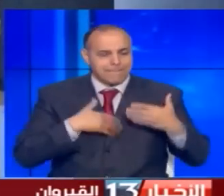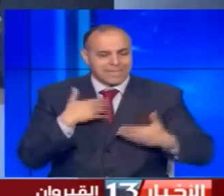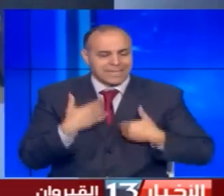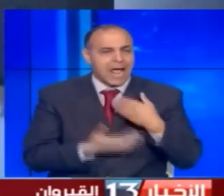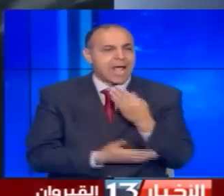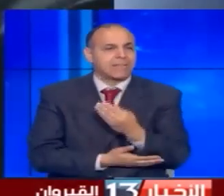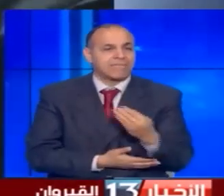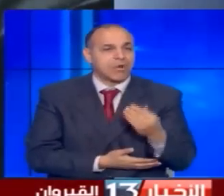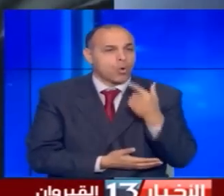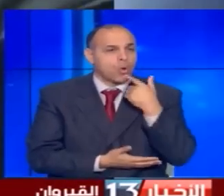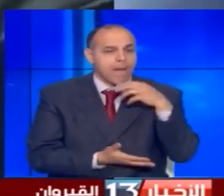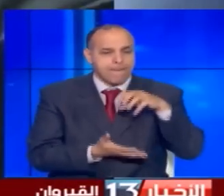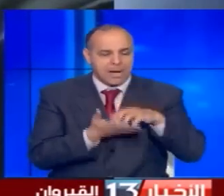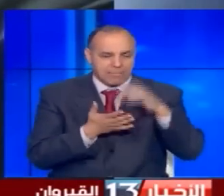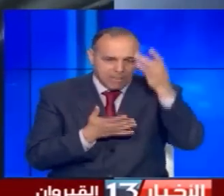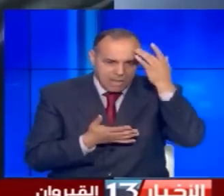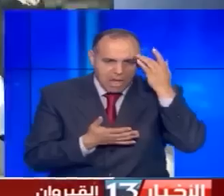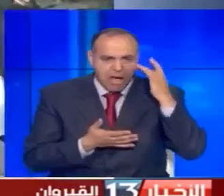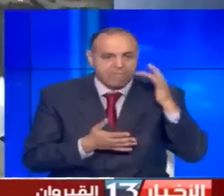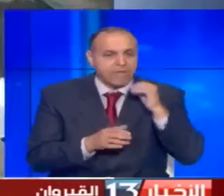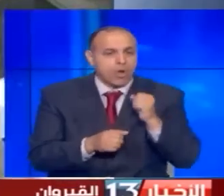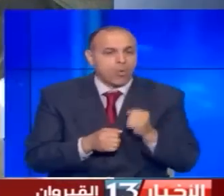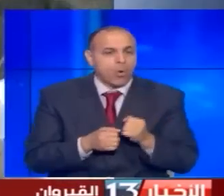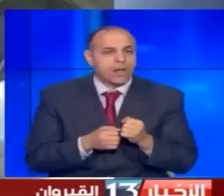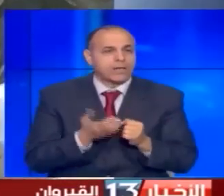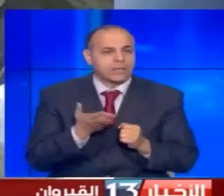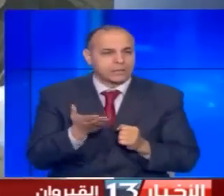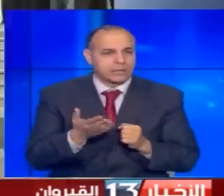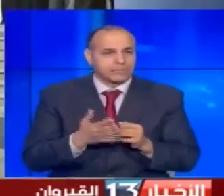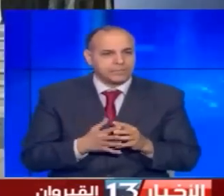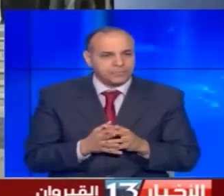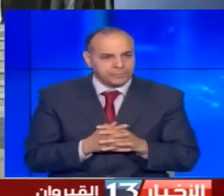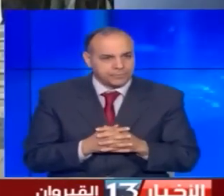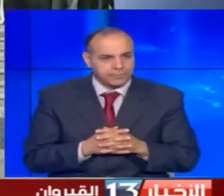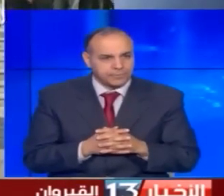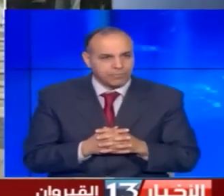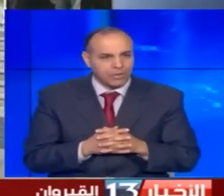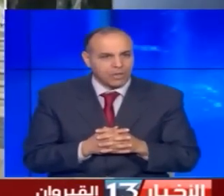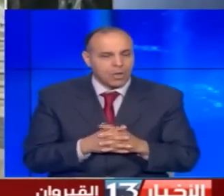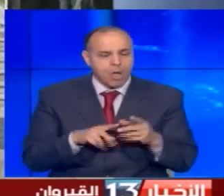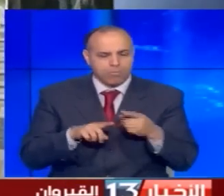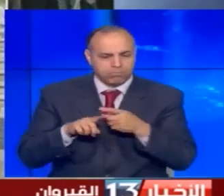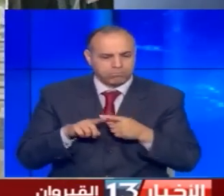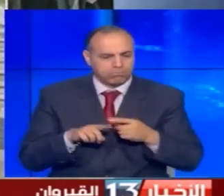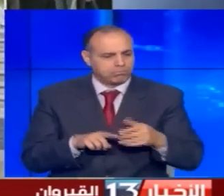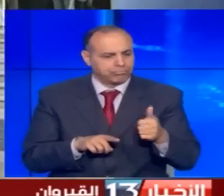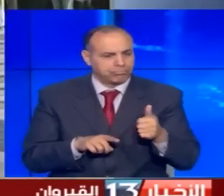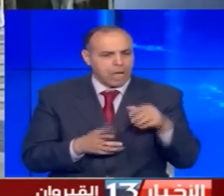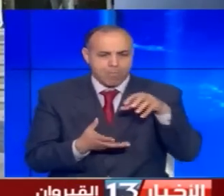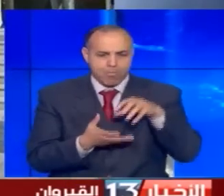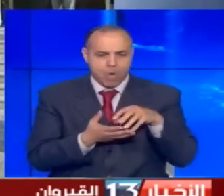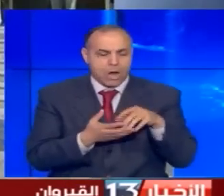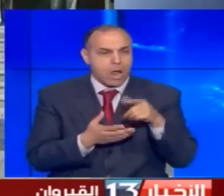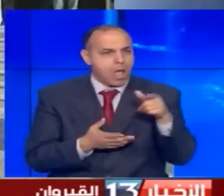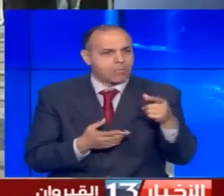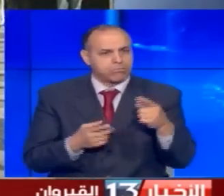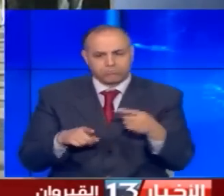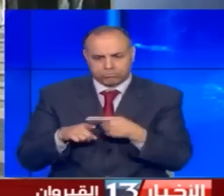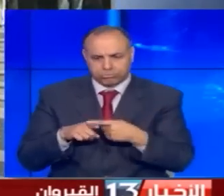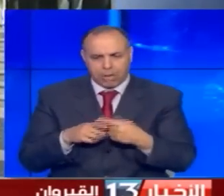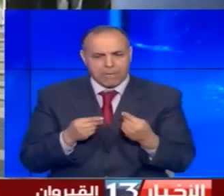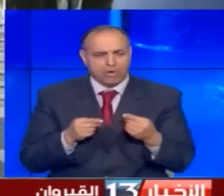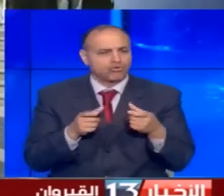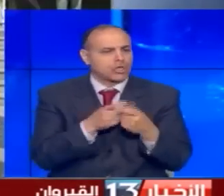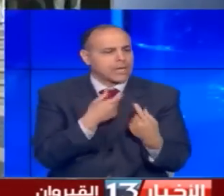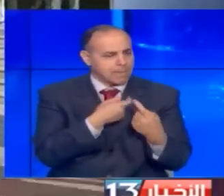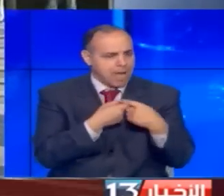الطفل بالمركب الثقافي أسد بن الفرات. هو نشاط تشاركي بامتياز ينظم المركب بالاشتراك مع جملة من